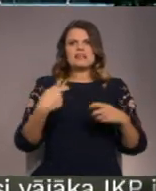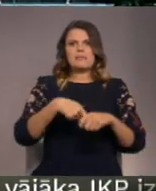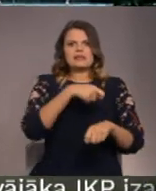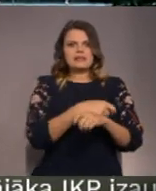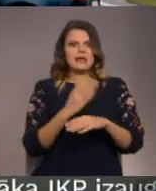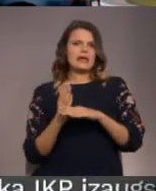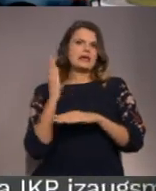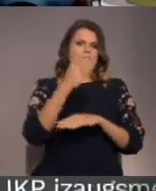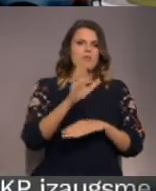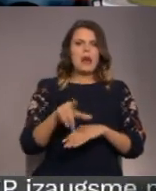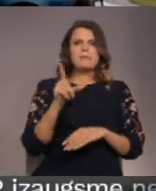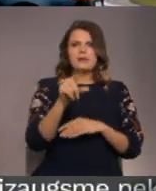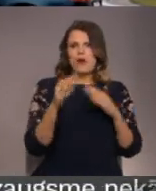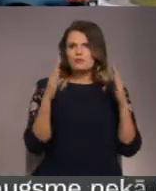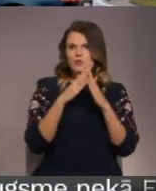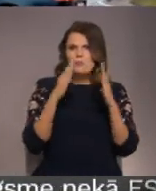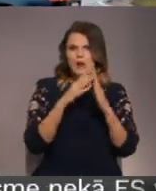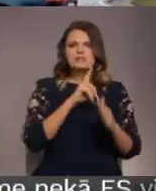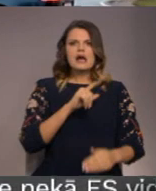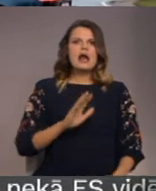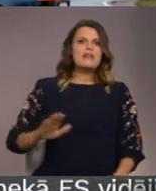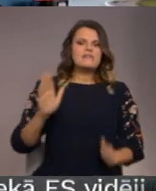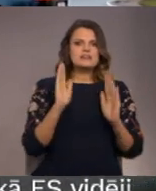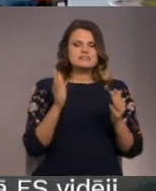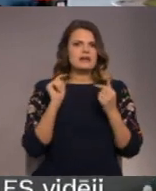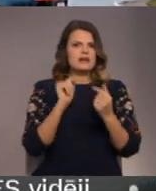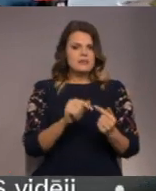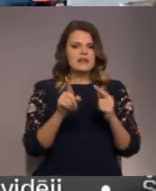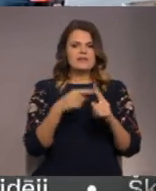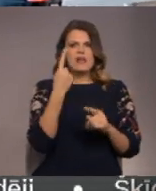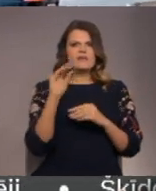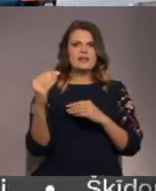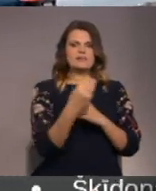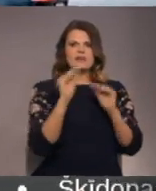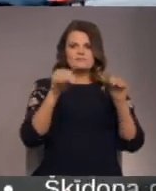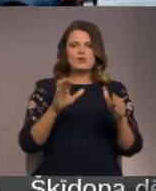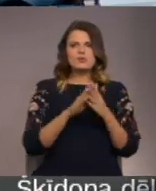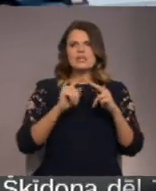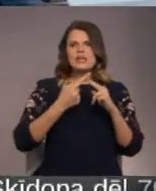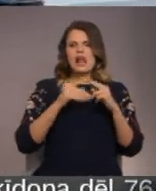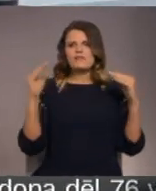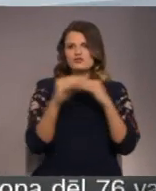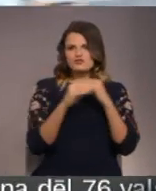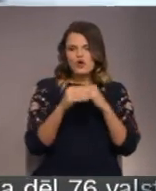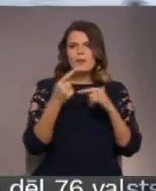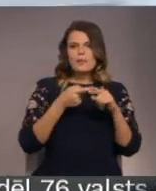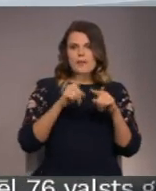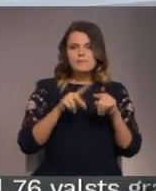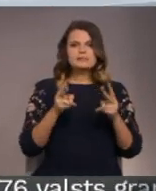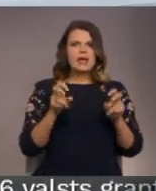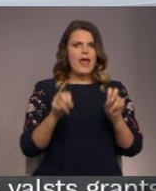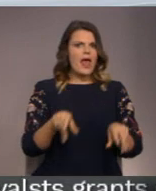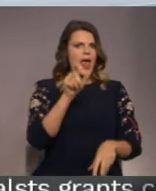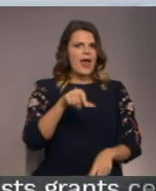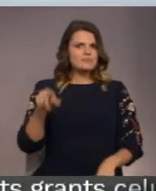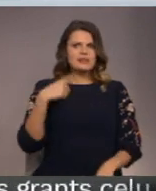lai atbrauktu mājās. Latvijas valsts ceļi gan iebilst pret vēl vienas apgriešanās vietas izveidu uz Jelgavas šosejas, jo eksperti to neuzskata